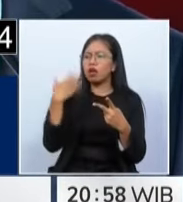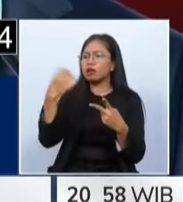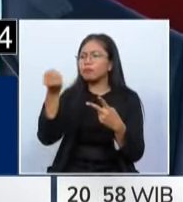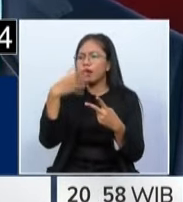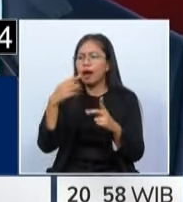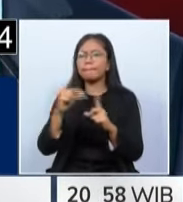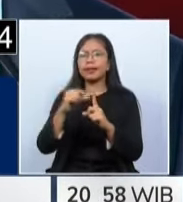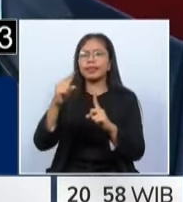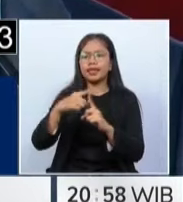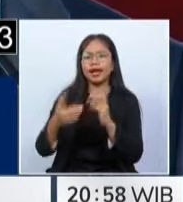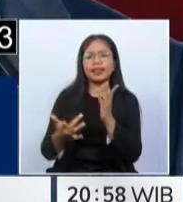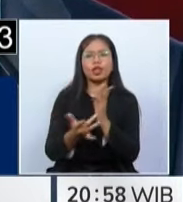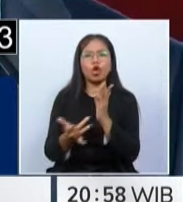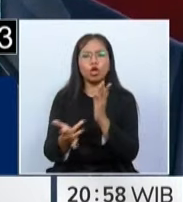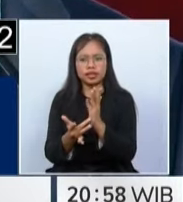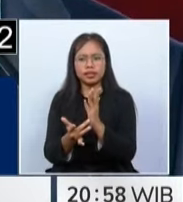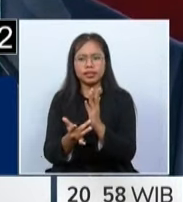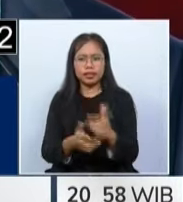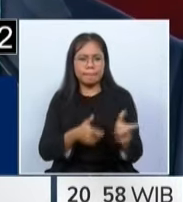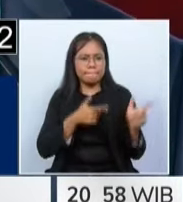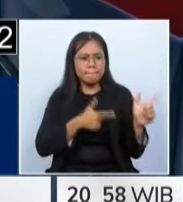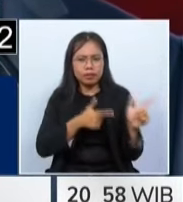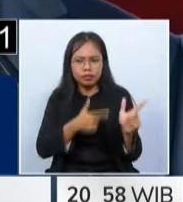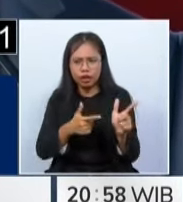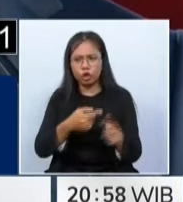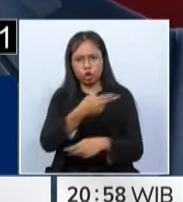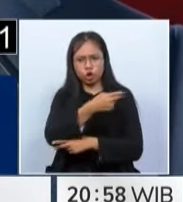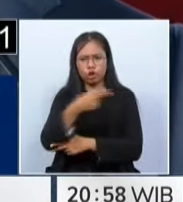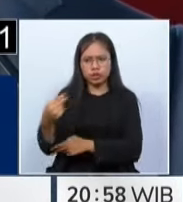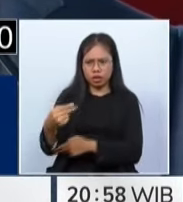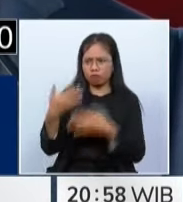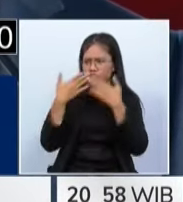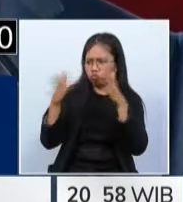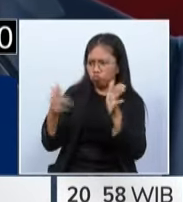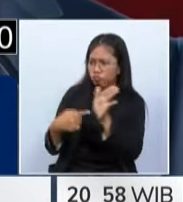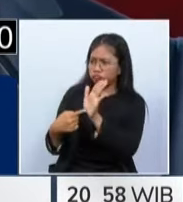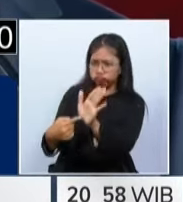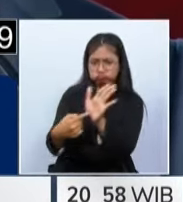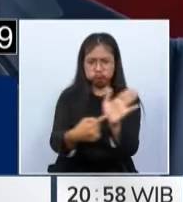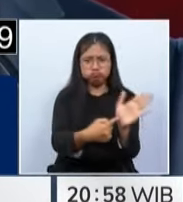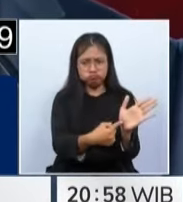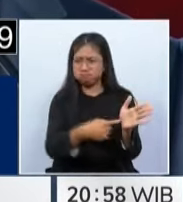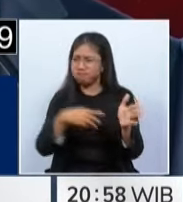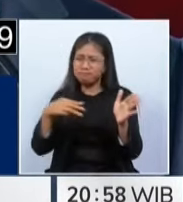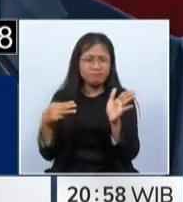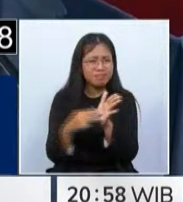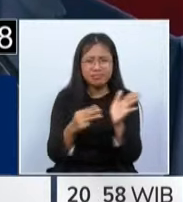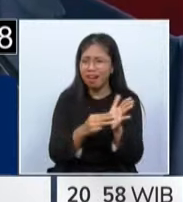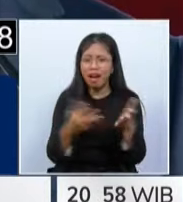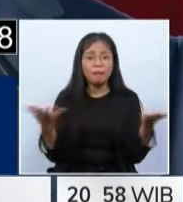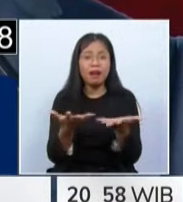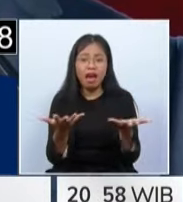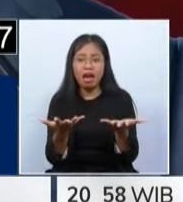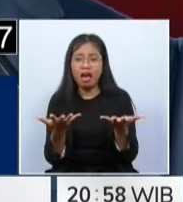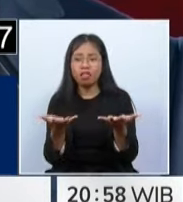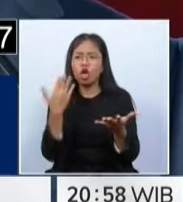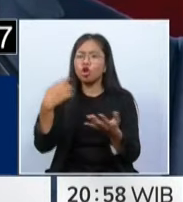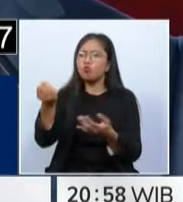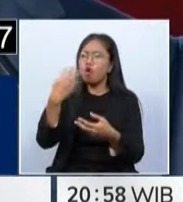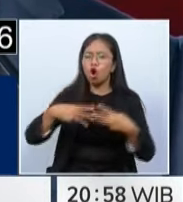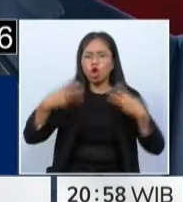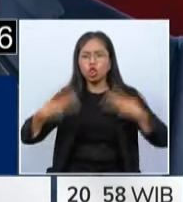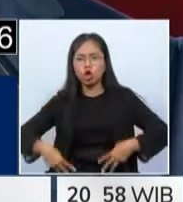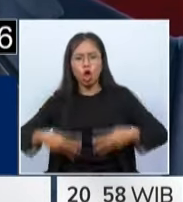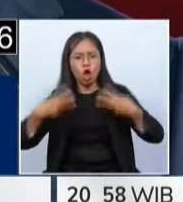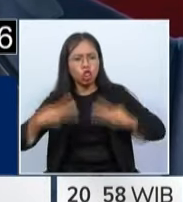militer Indonesia kita buka Iya kan jadi Di mana masalahnya Nah saudara bicara etik-etik ya